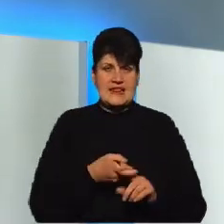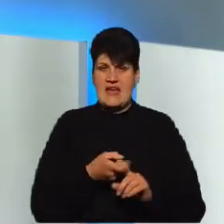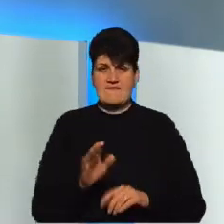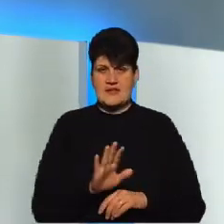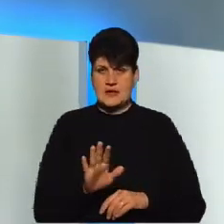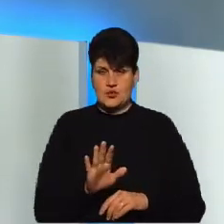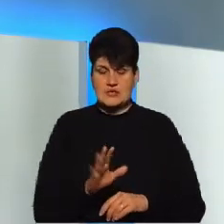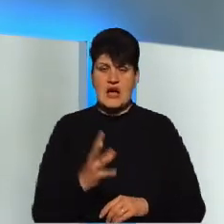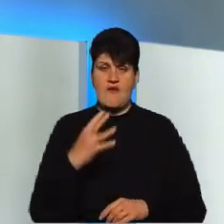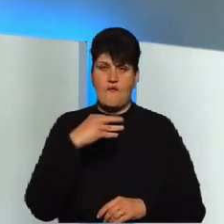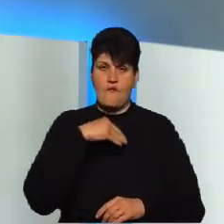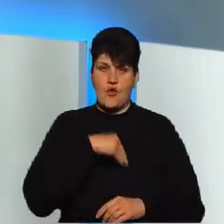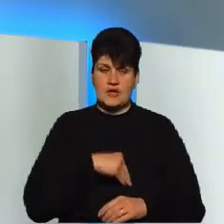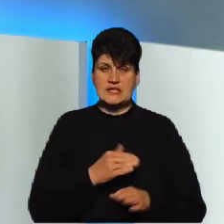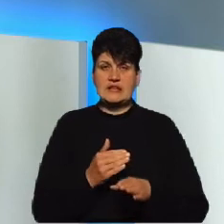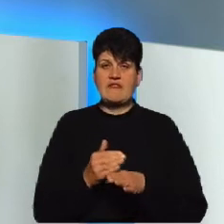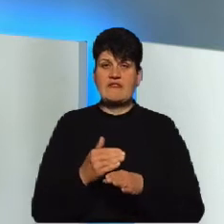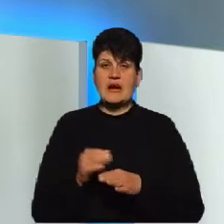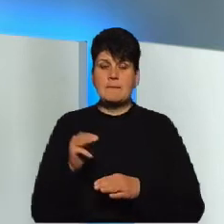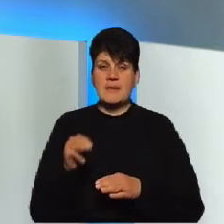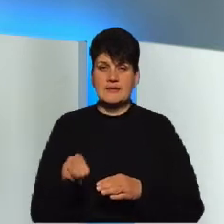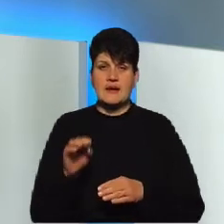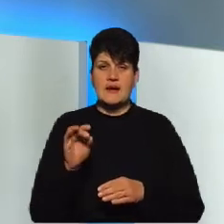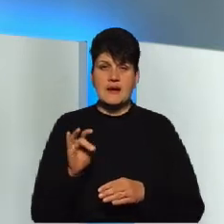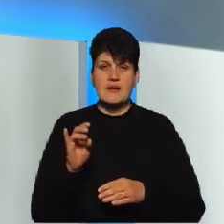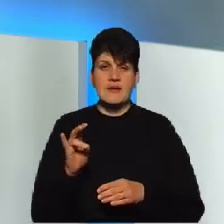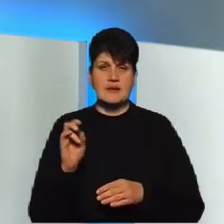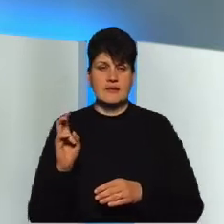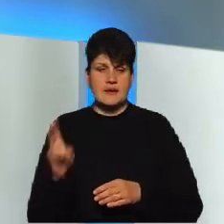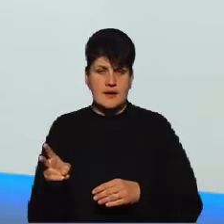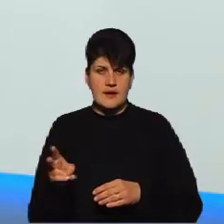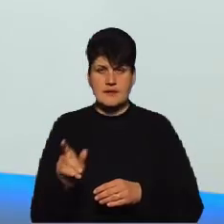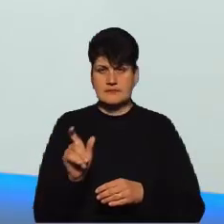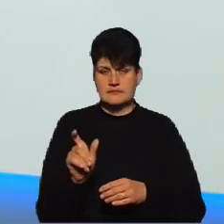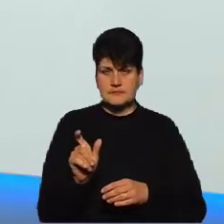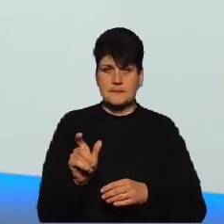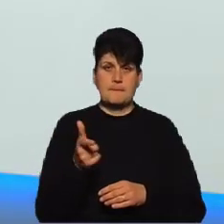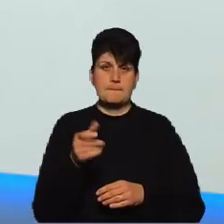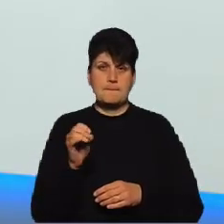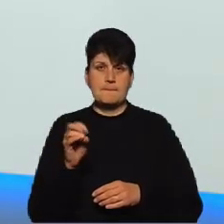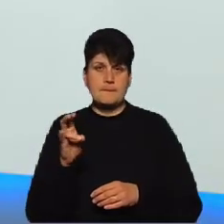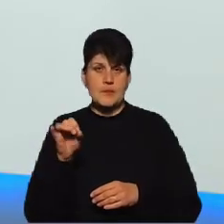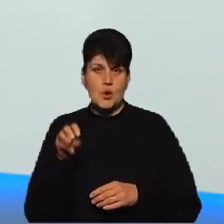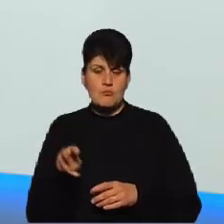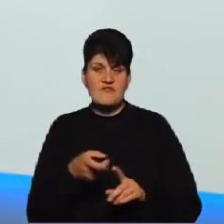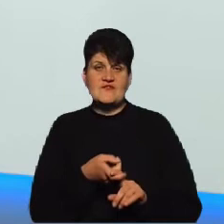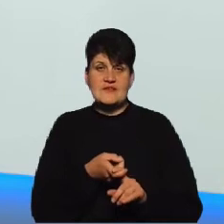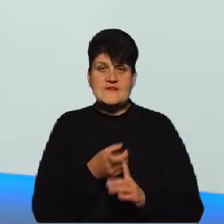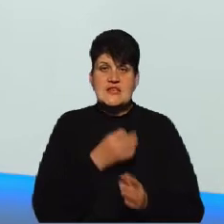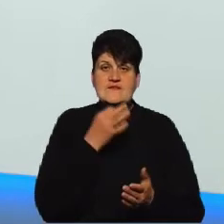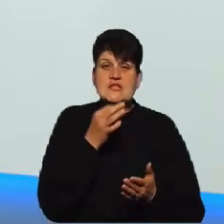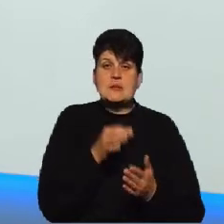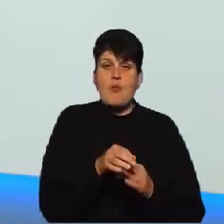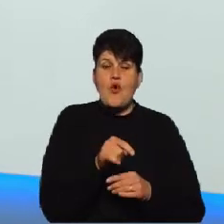вводиться фрагментик РНК або фрагментик геному вірусу, відповідальний за